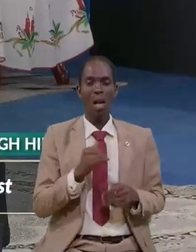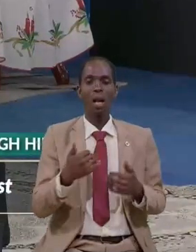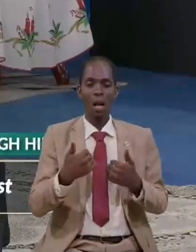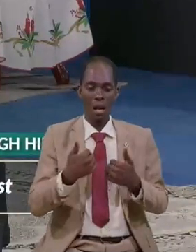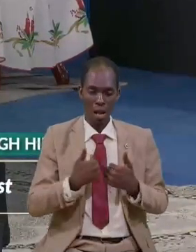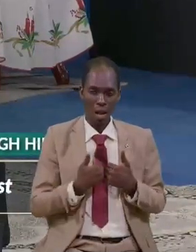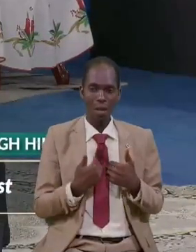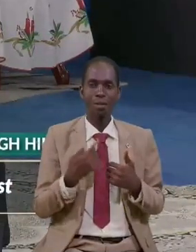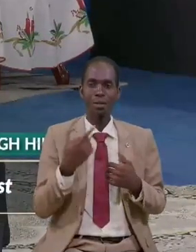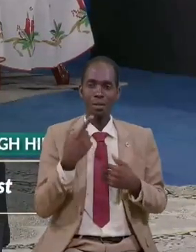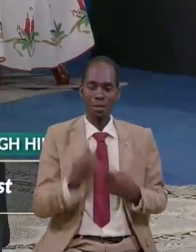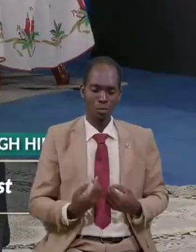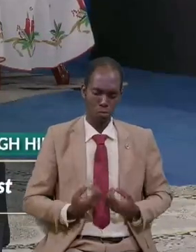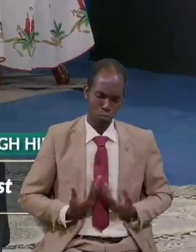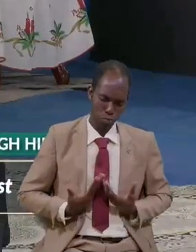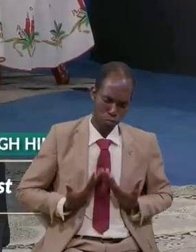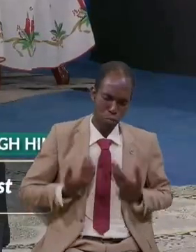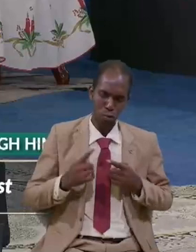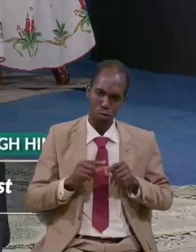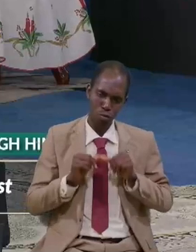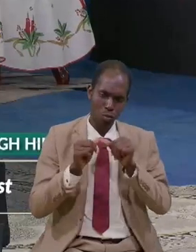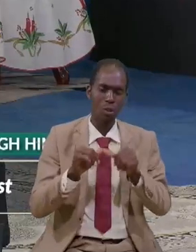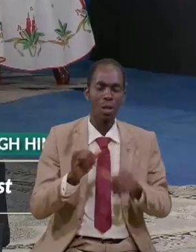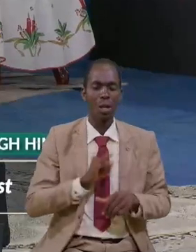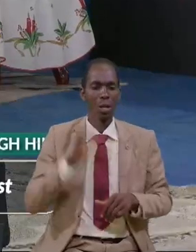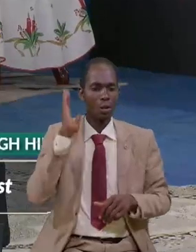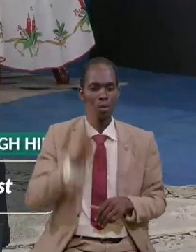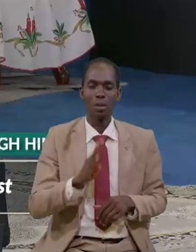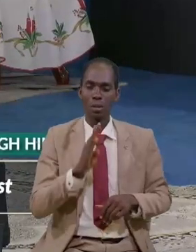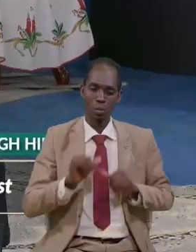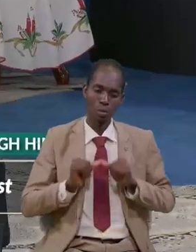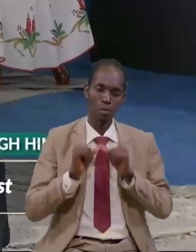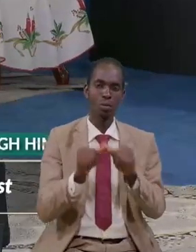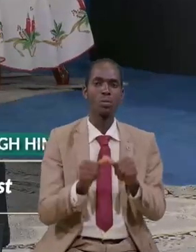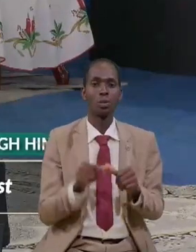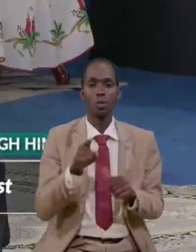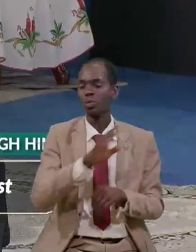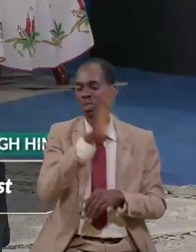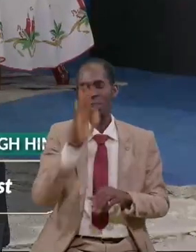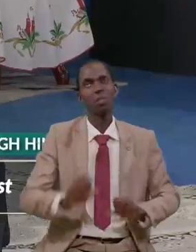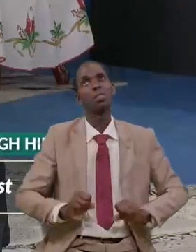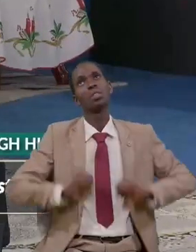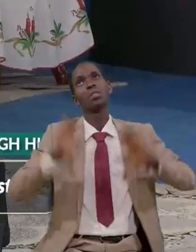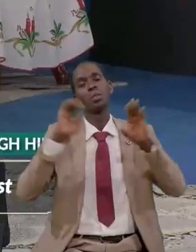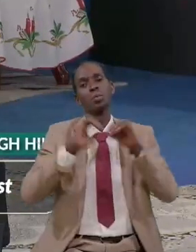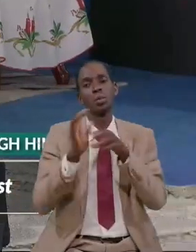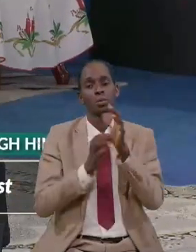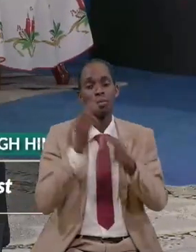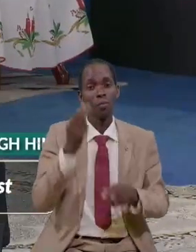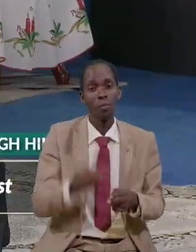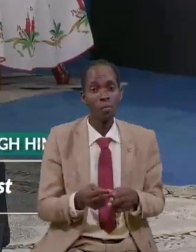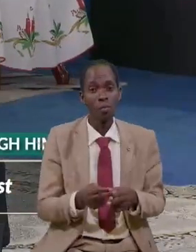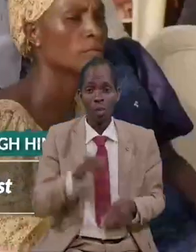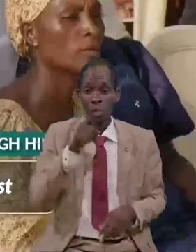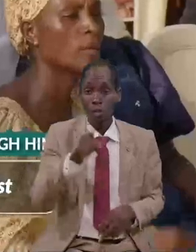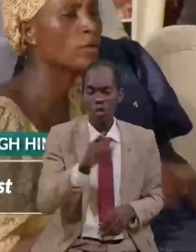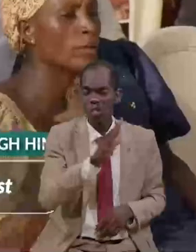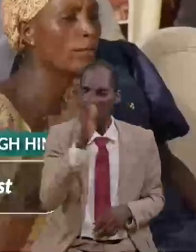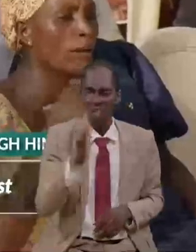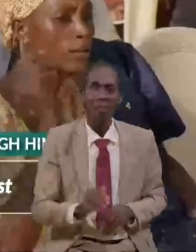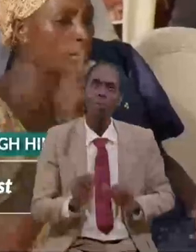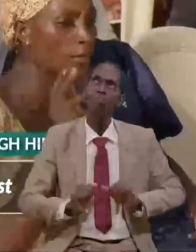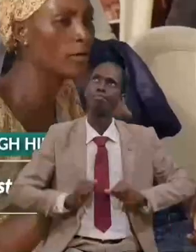résilience. Je serai ferme. Tu ne vas jamais abandonner. J'ai dit, tu ne vas jamais